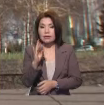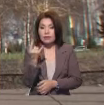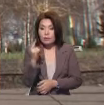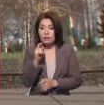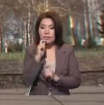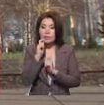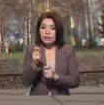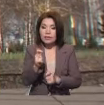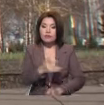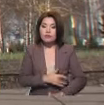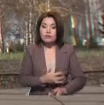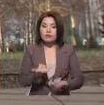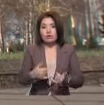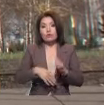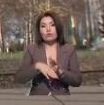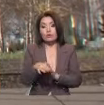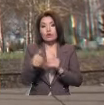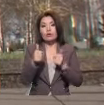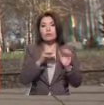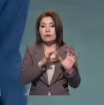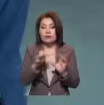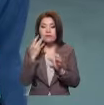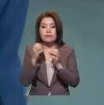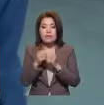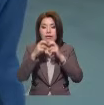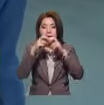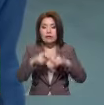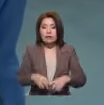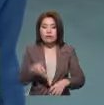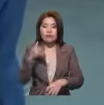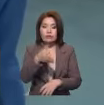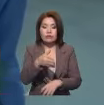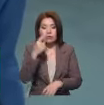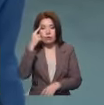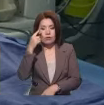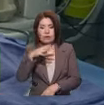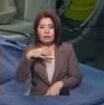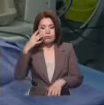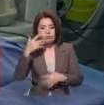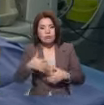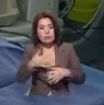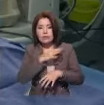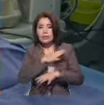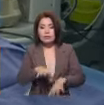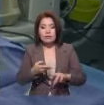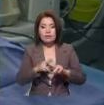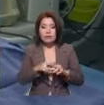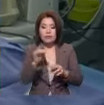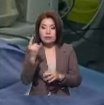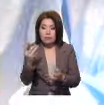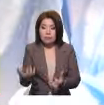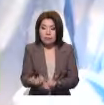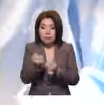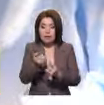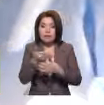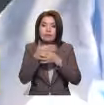қазіргі жағдайы жақсы. Тұрақты тексеруден өтеді. Ол бұл қадамға бару үшін көп ойланбағанын айтады. Нәрестенің өмірін сақтап қалуға